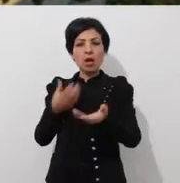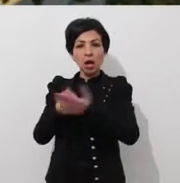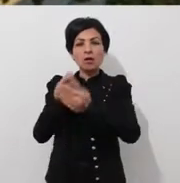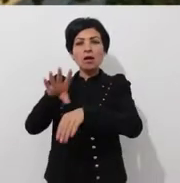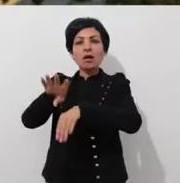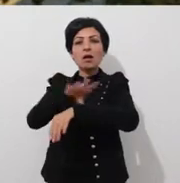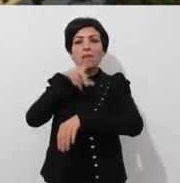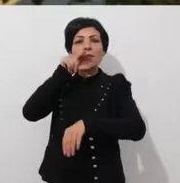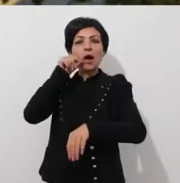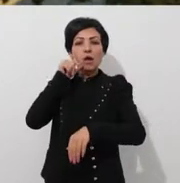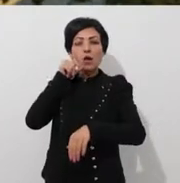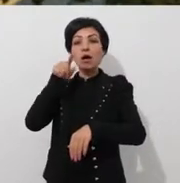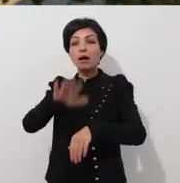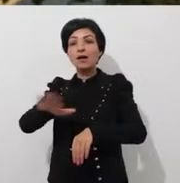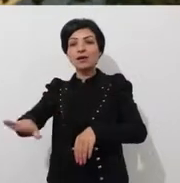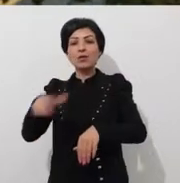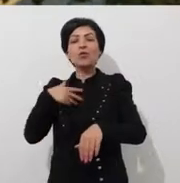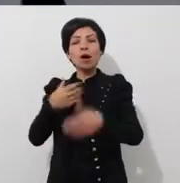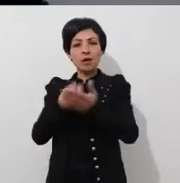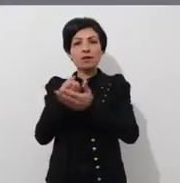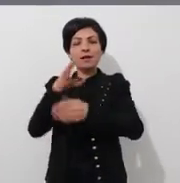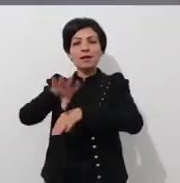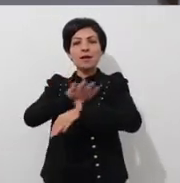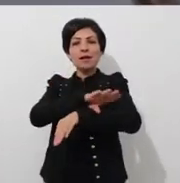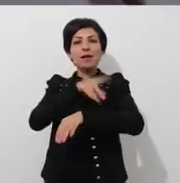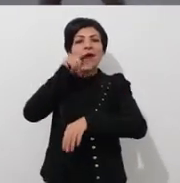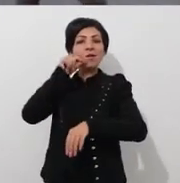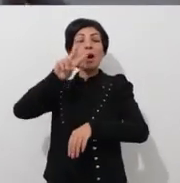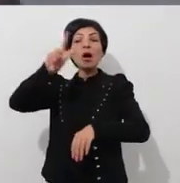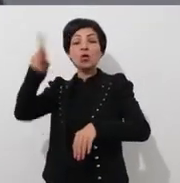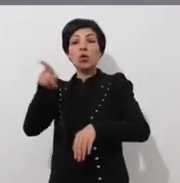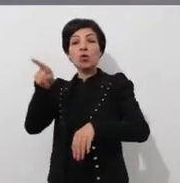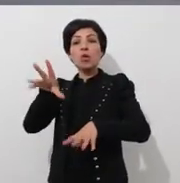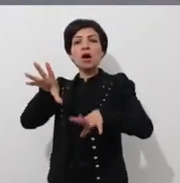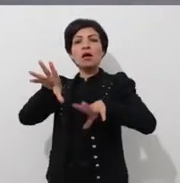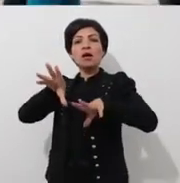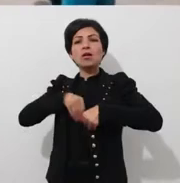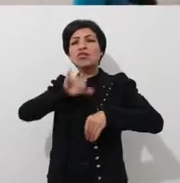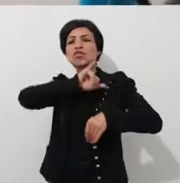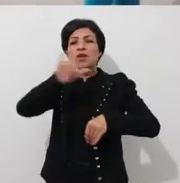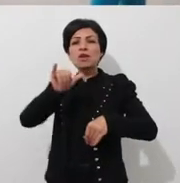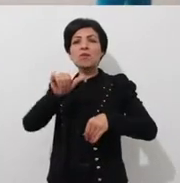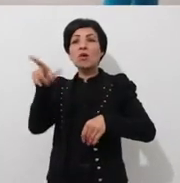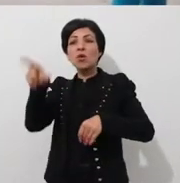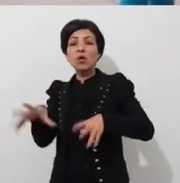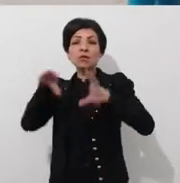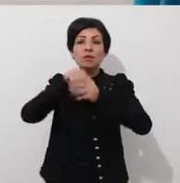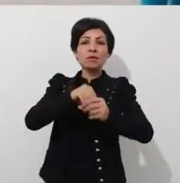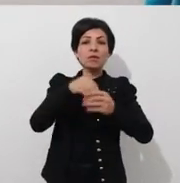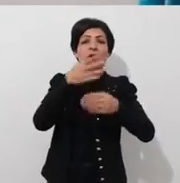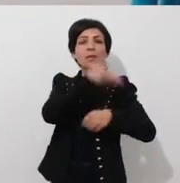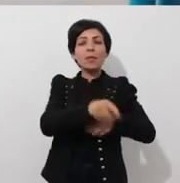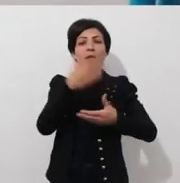أولياء التلاميذ هذوما، ثم حسسنا الأولياء الآخرين اللي كانوا يرفضوا أن ولدهم يقرأ مع طفل في وضعية